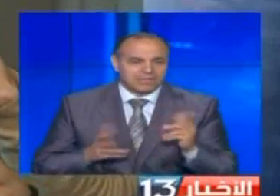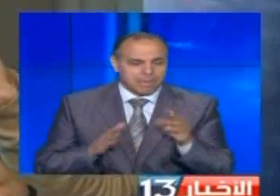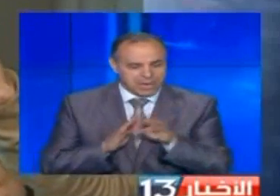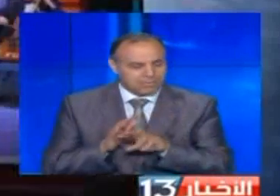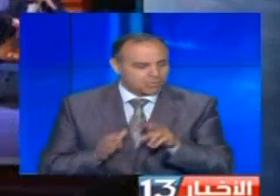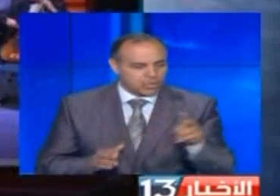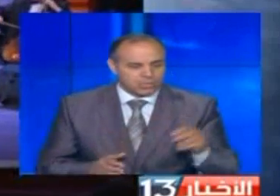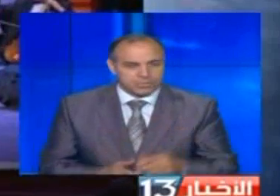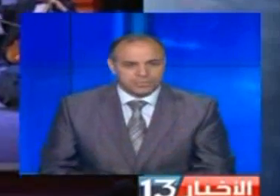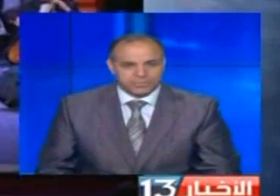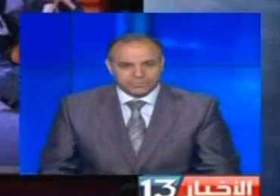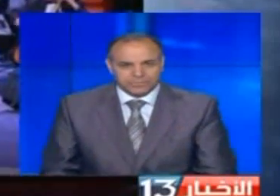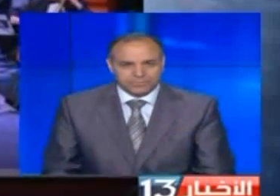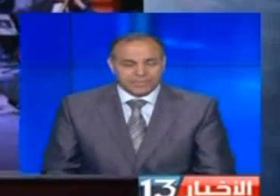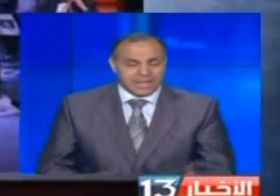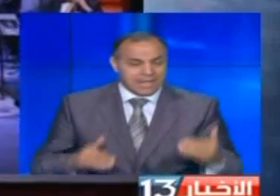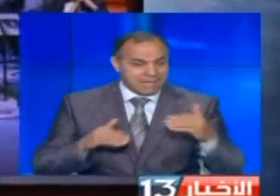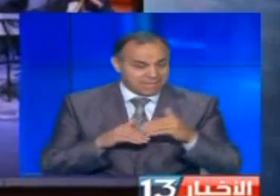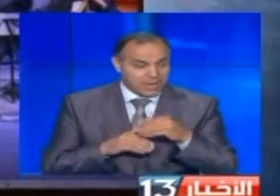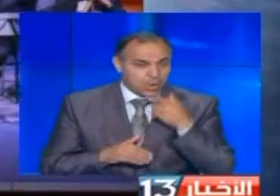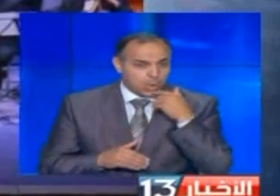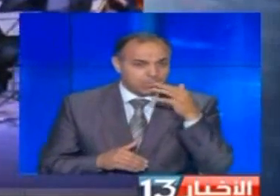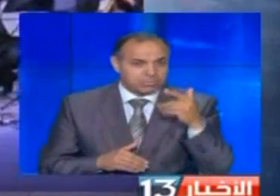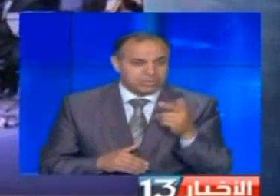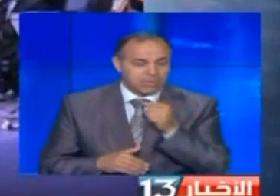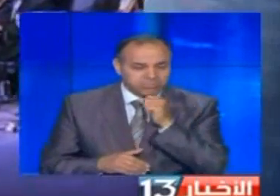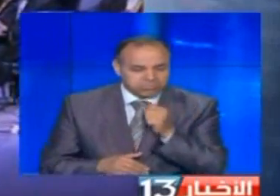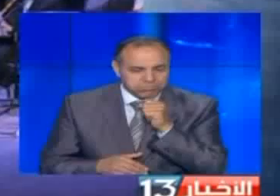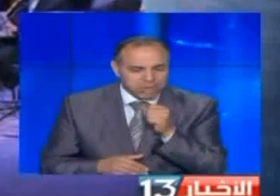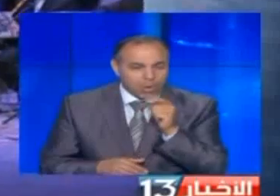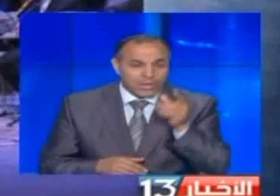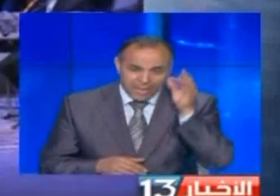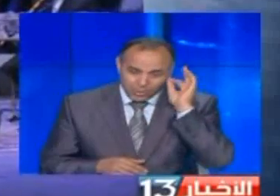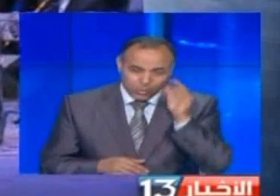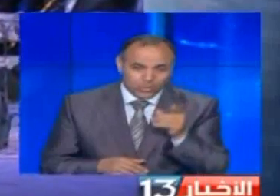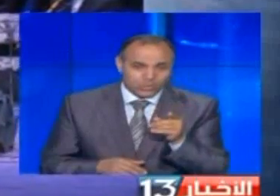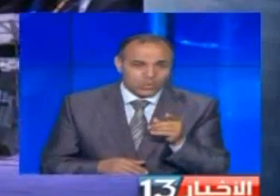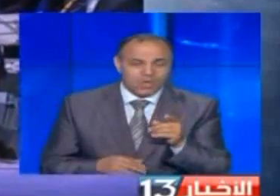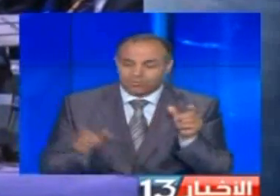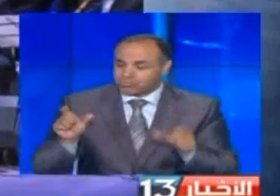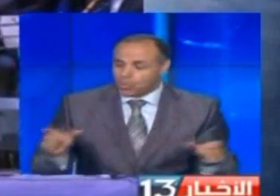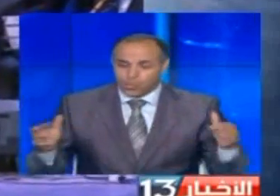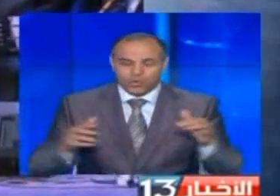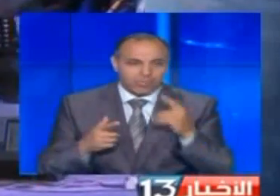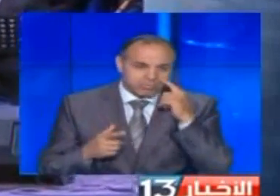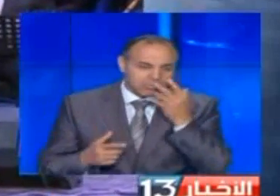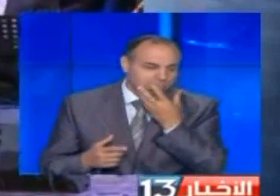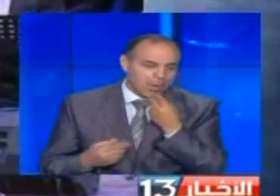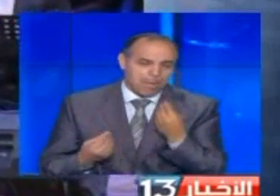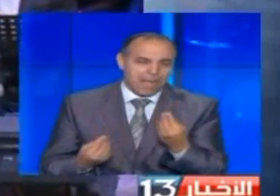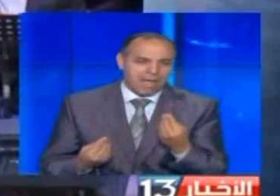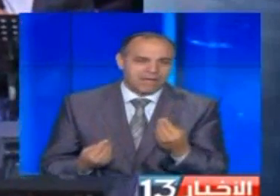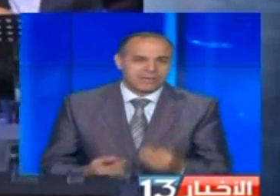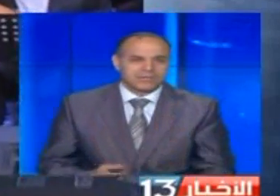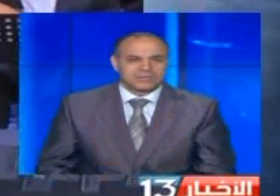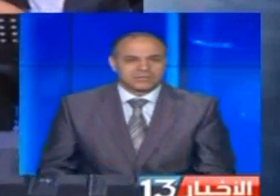برنامج متنوع إن شاء الله. السهرات التي كانت مزيجا من المواويل والأغاني الطربية نالت استحسان الحاضرين جمهورا كانوا أو